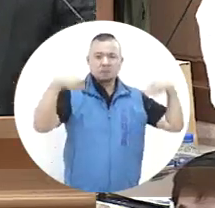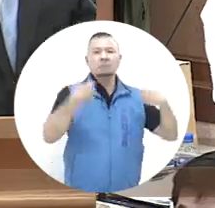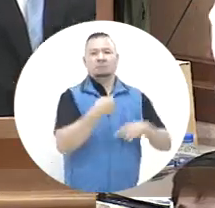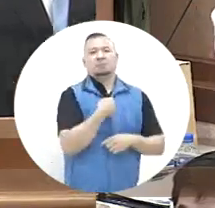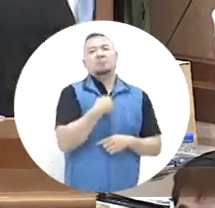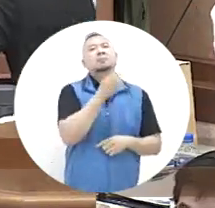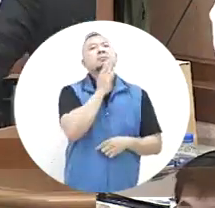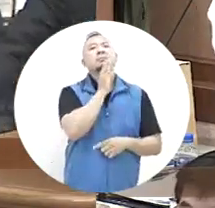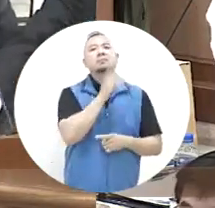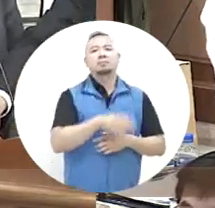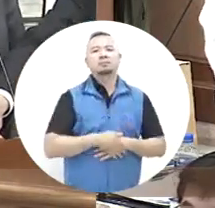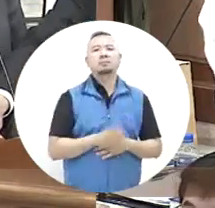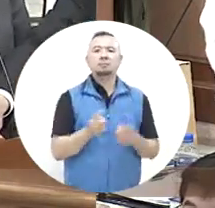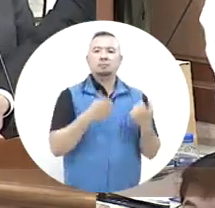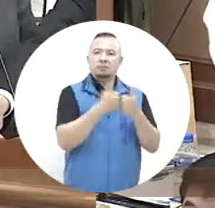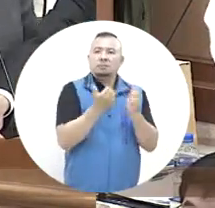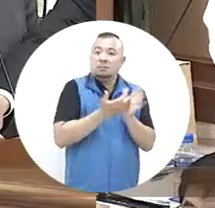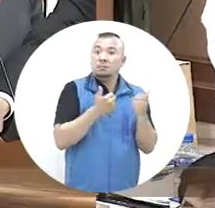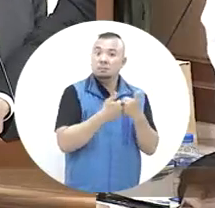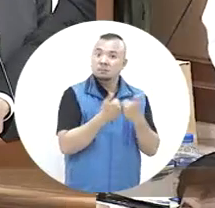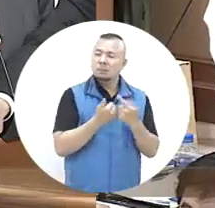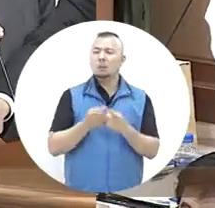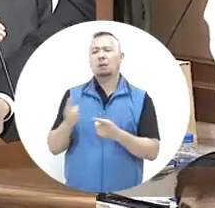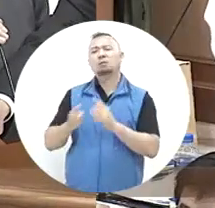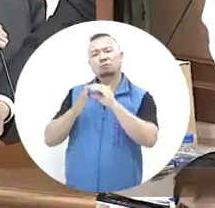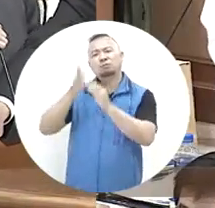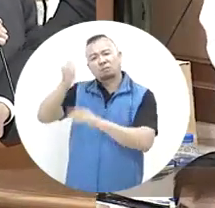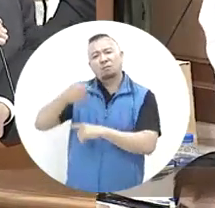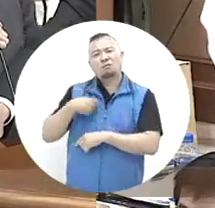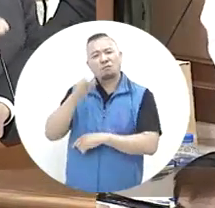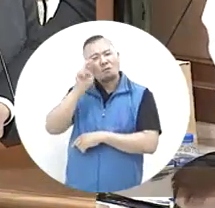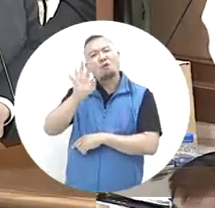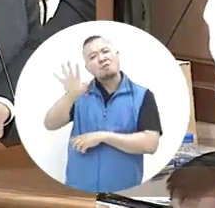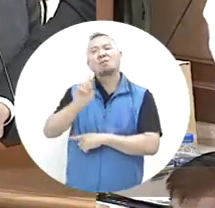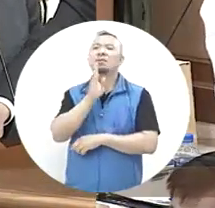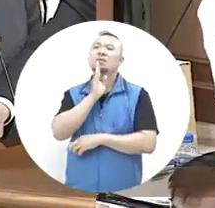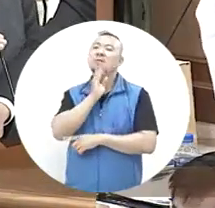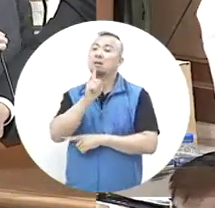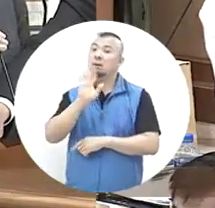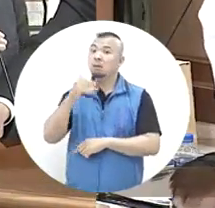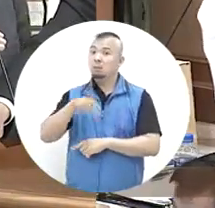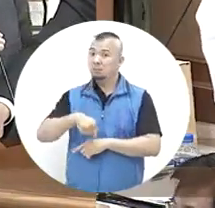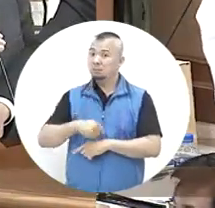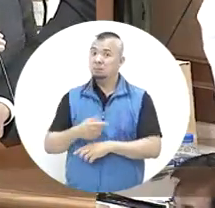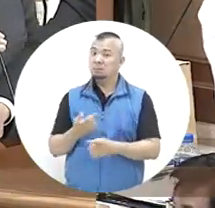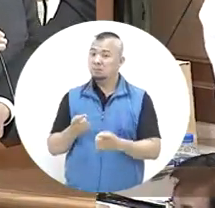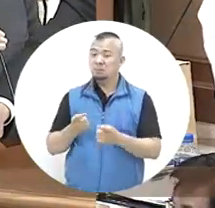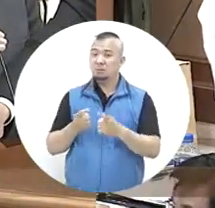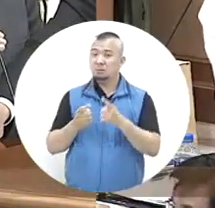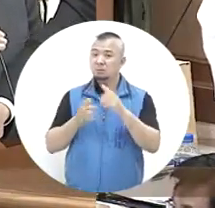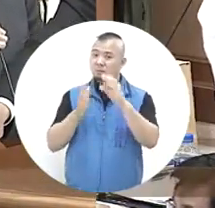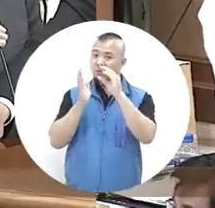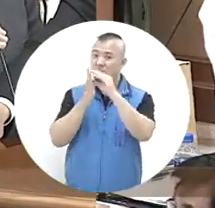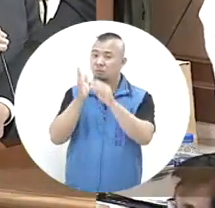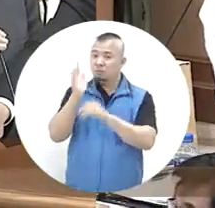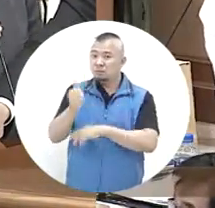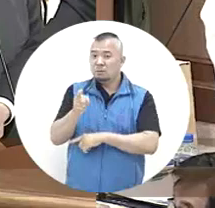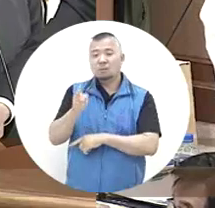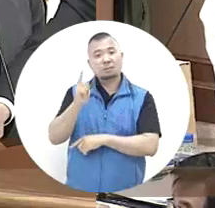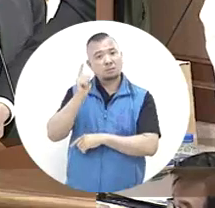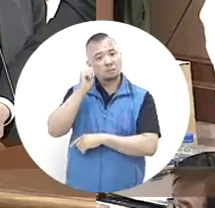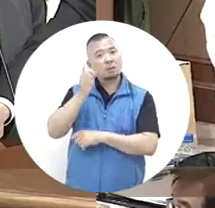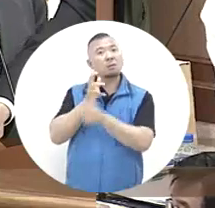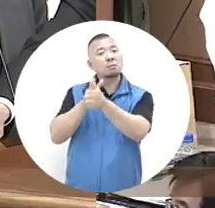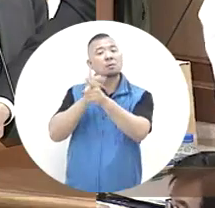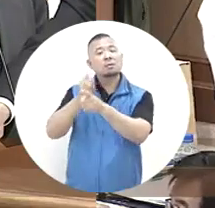参加了会前会。 我看到李局长是真的啦，但是我没有那么常看到 你有 局长。那还是回到核